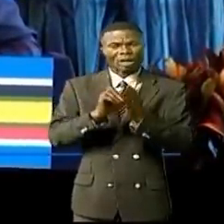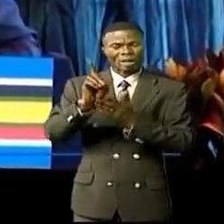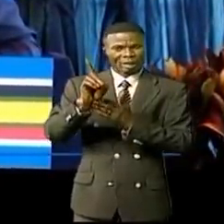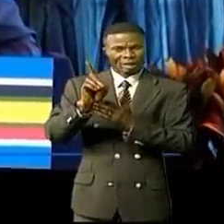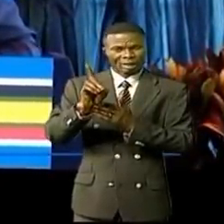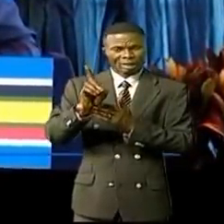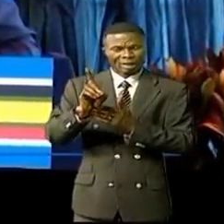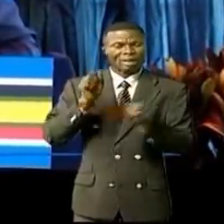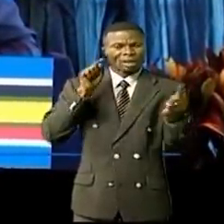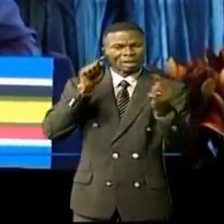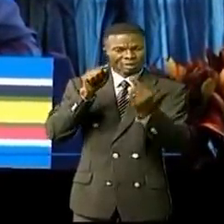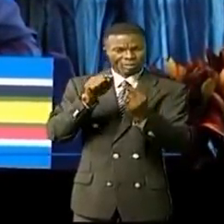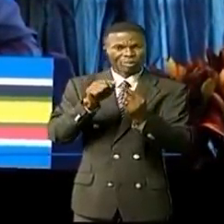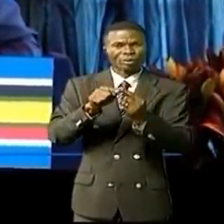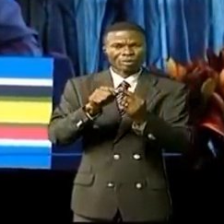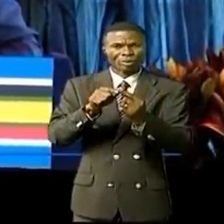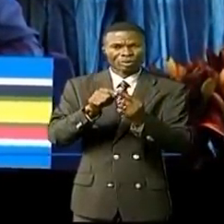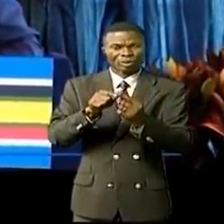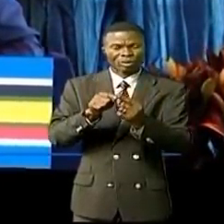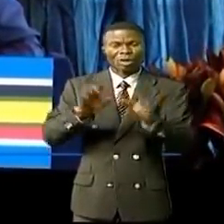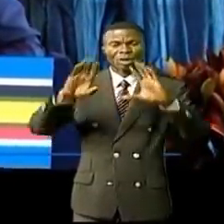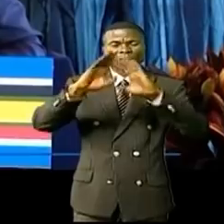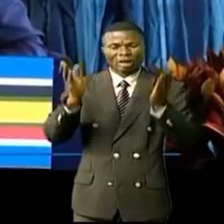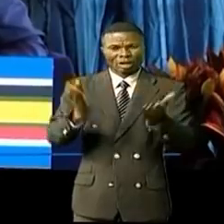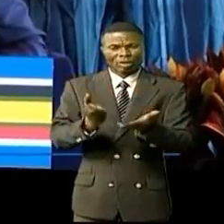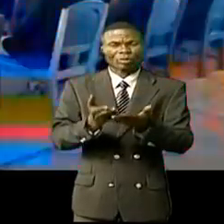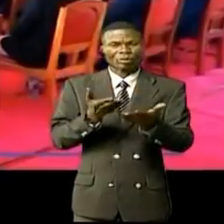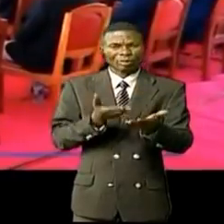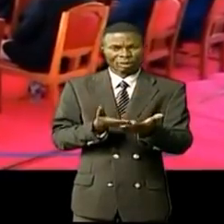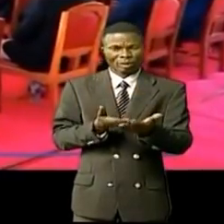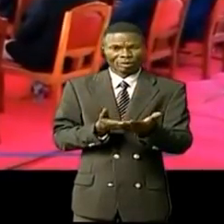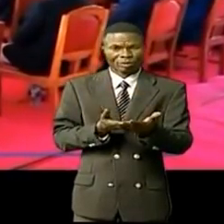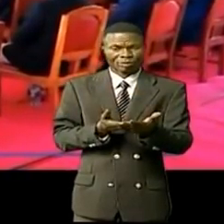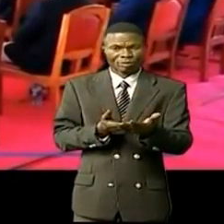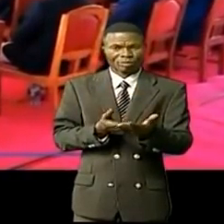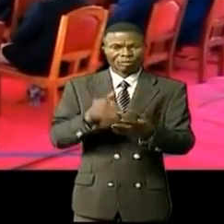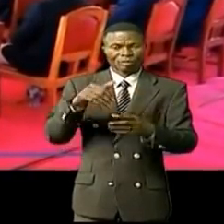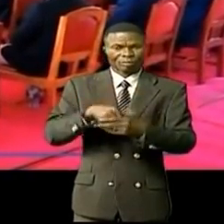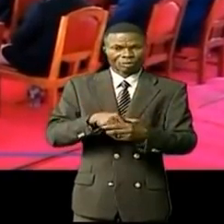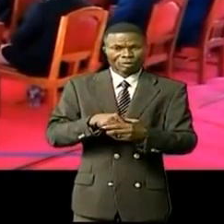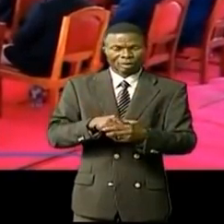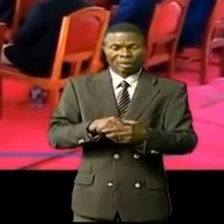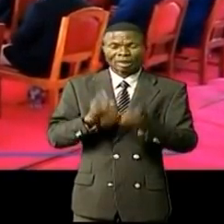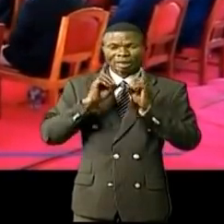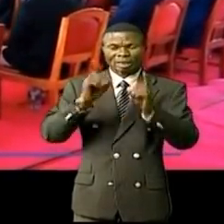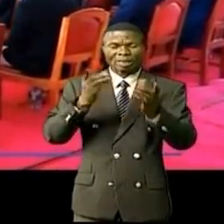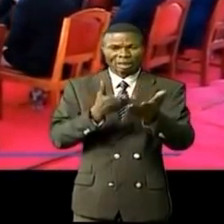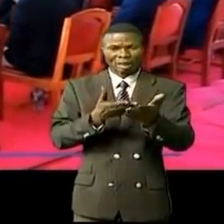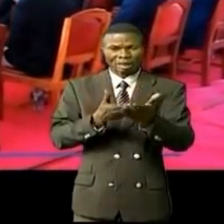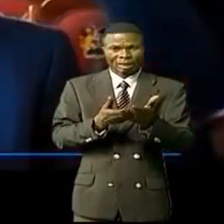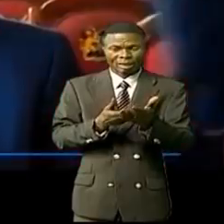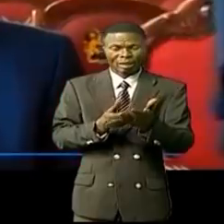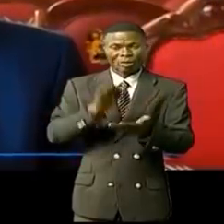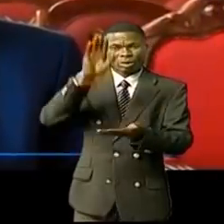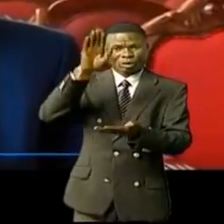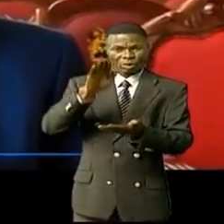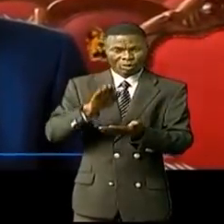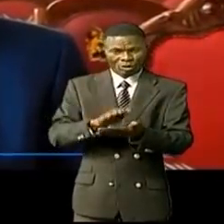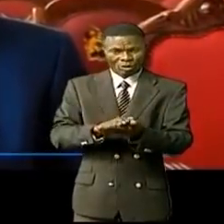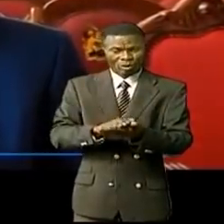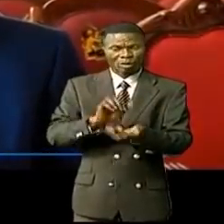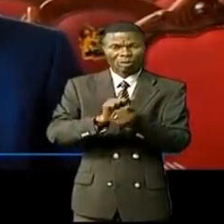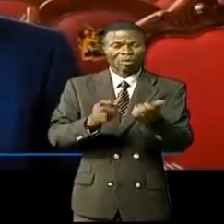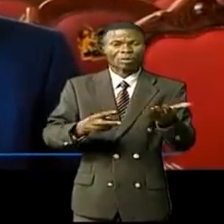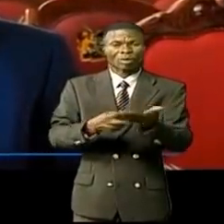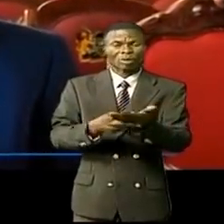et objectifs de la communauté. Parmi les retombées de cette adhésion figure la réduction des tarifs douaniers pour